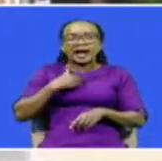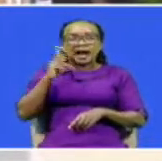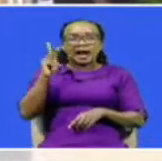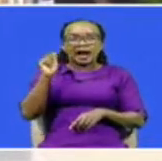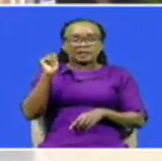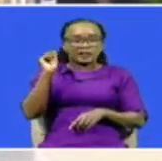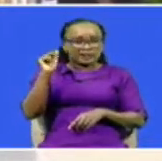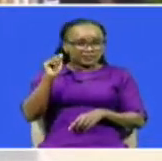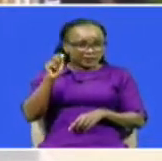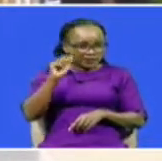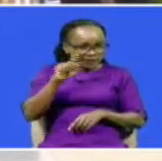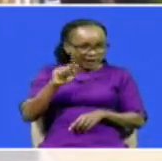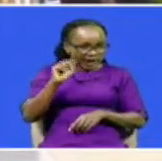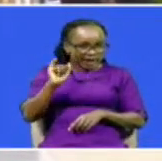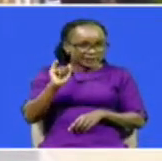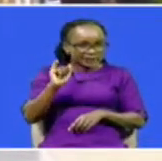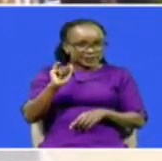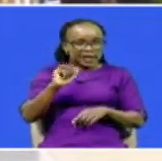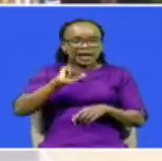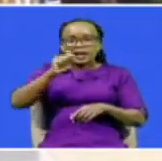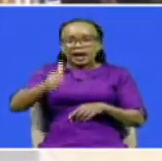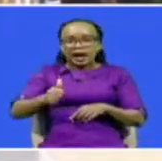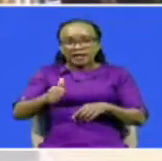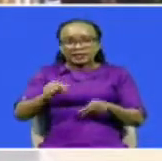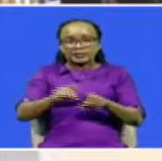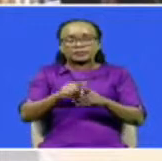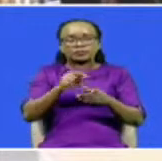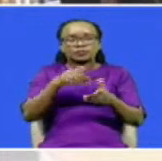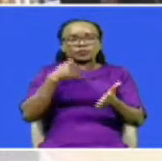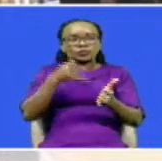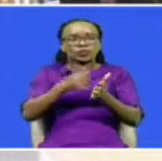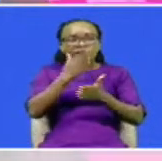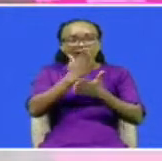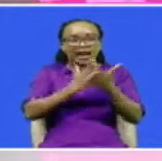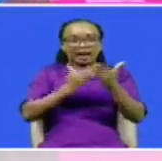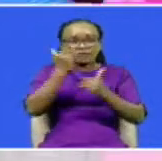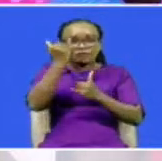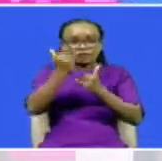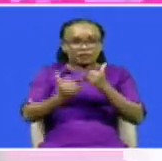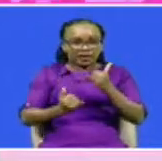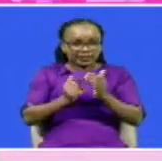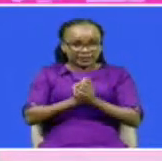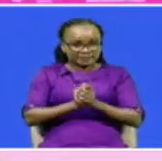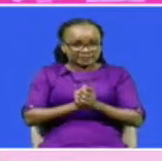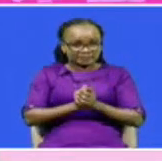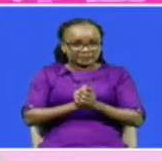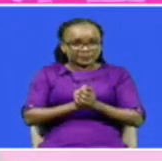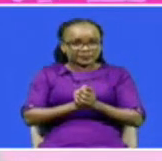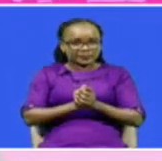Mike Mokamba na Hesbon Ocheng wakitinga nusu fainali. Atumejianda poa,